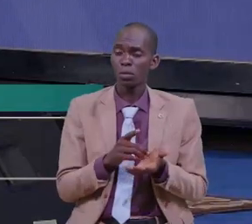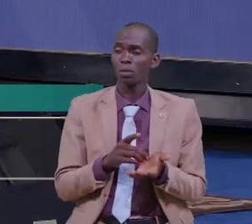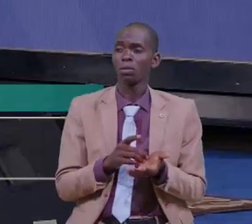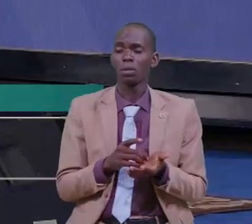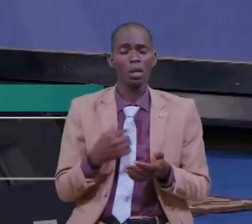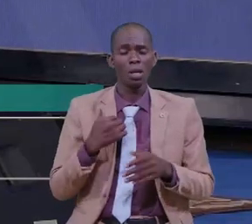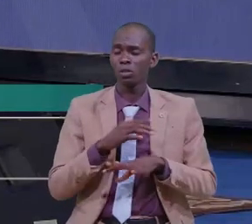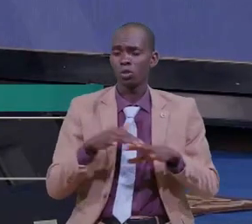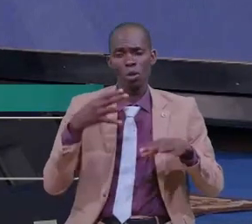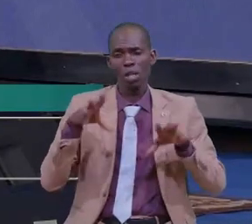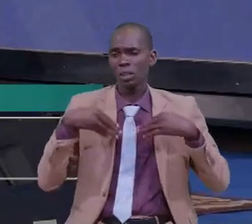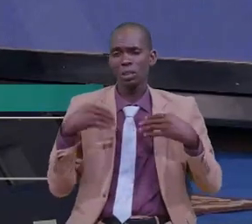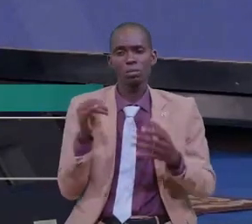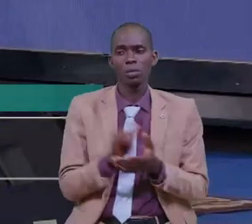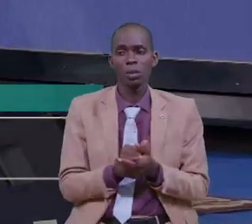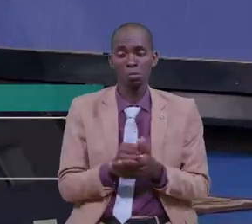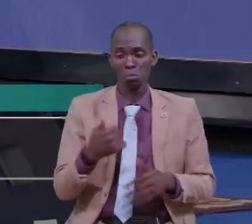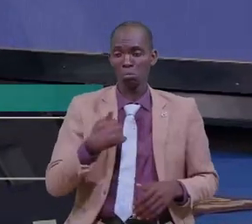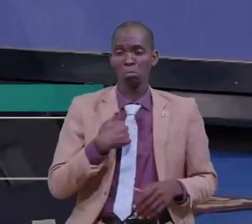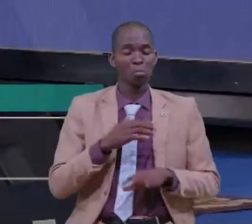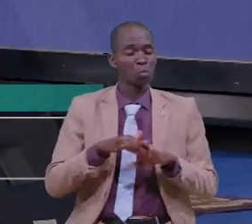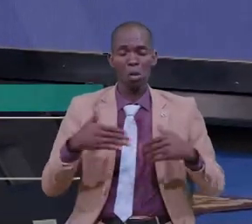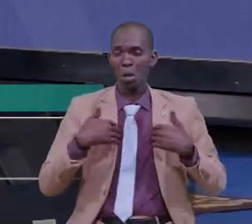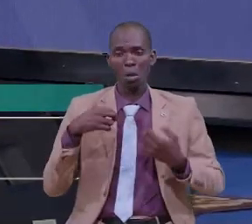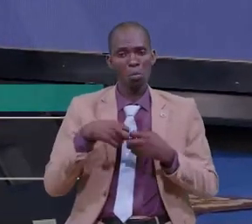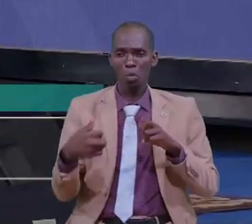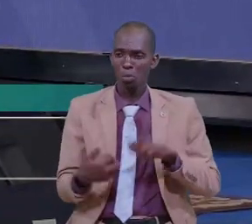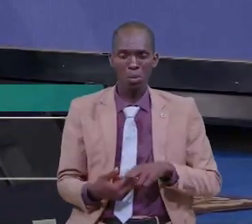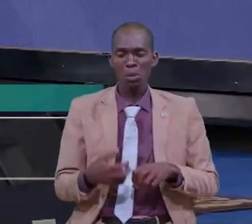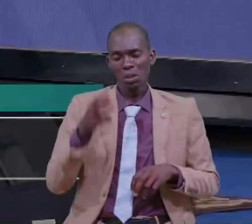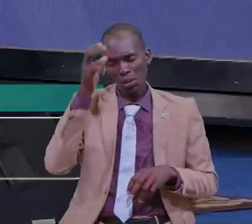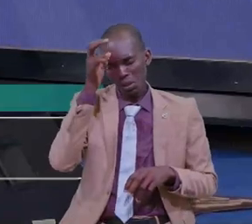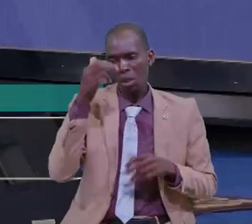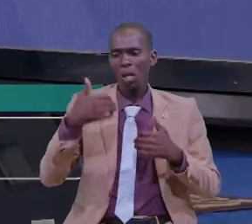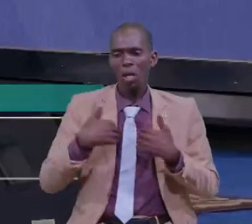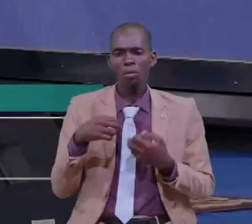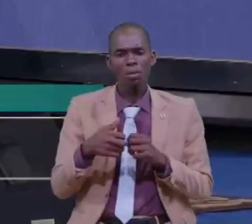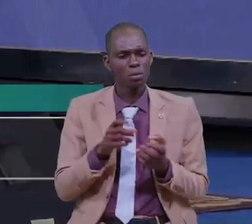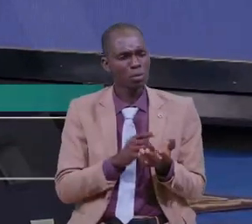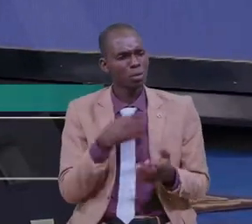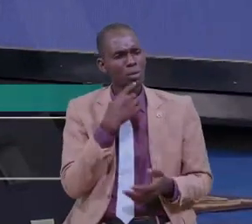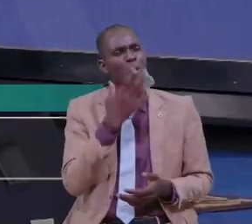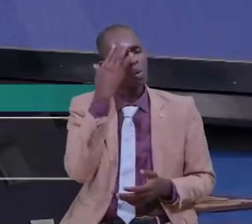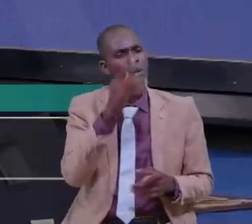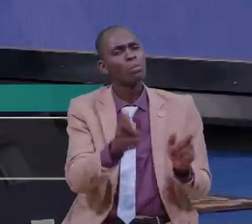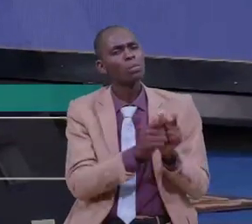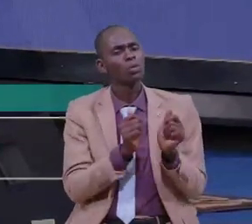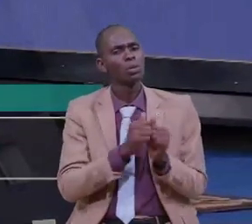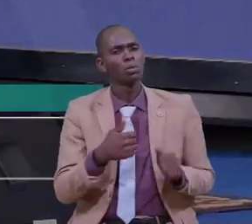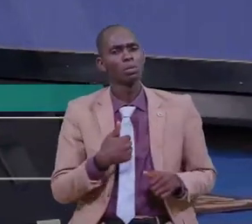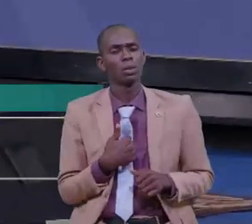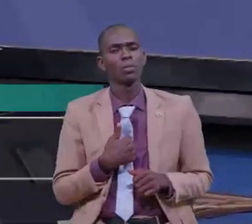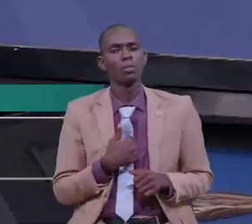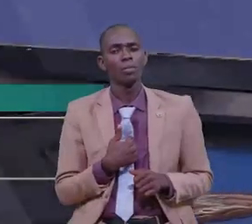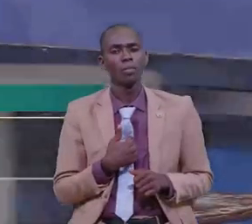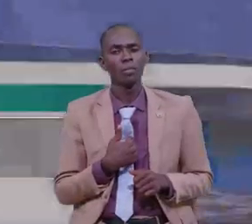n'accepte pas ça. C'est Satan qui a le problème. Et toi, tu n'es pas Satan. Pourquoi tu es venu vers moi? Fais attention à